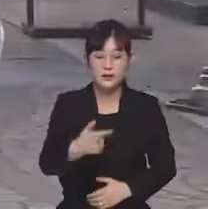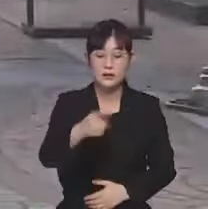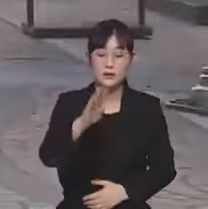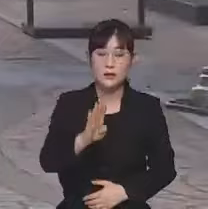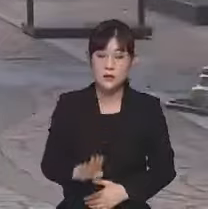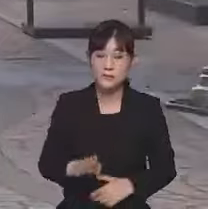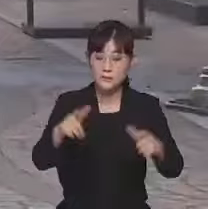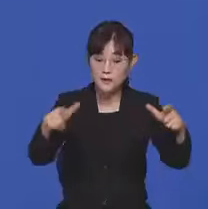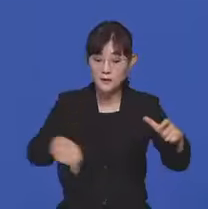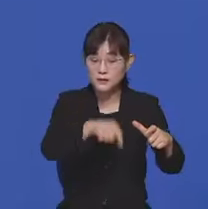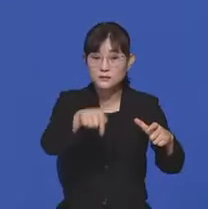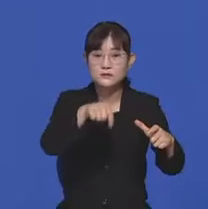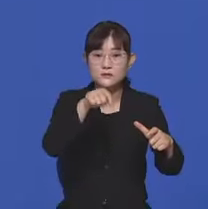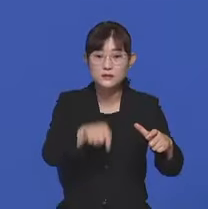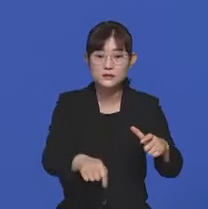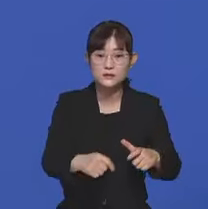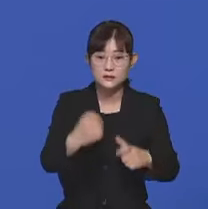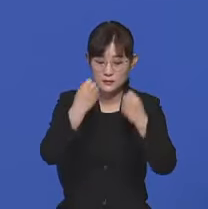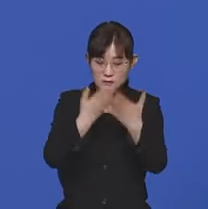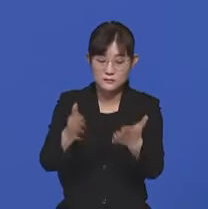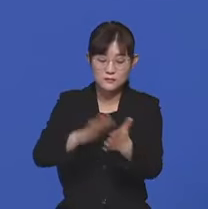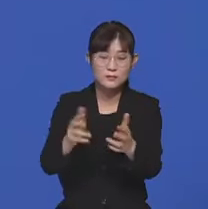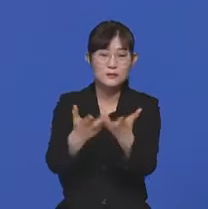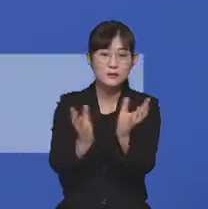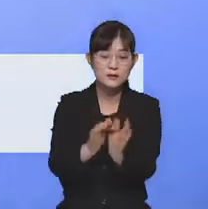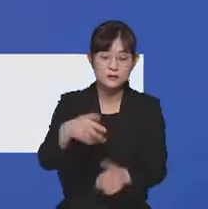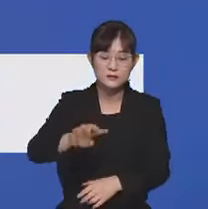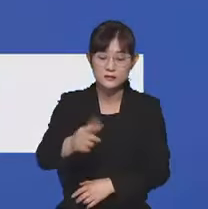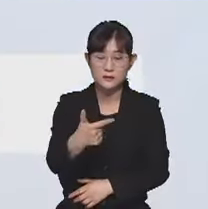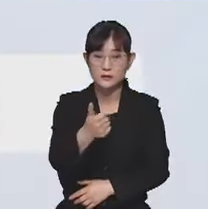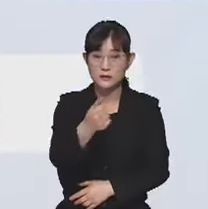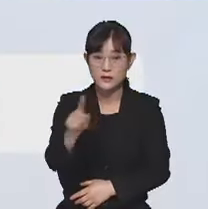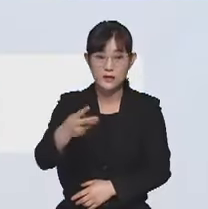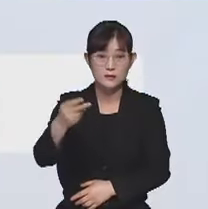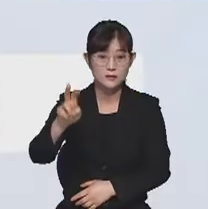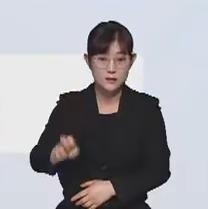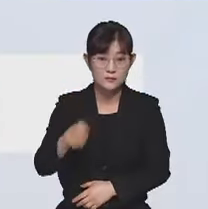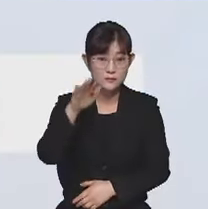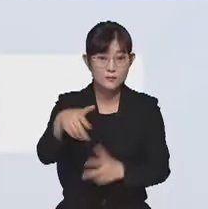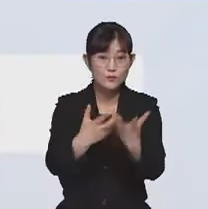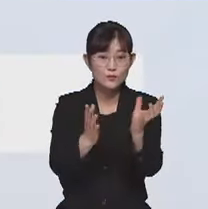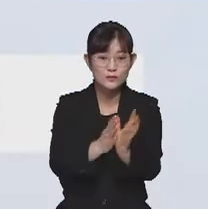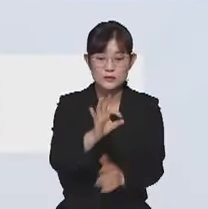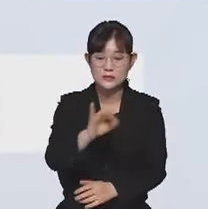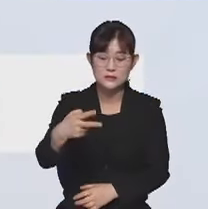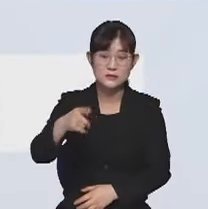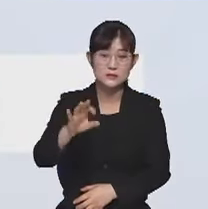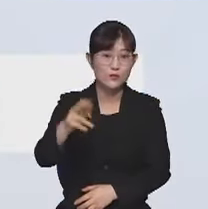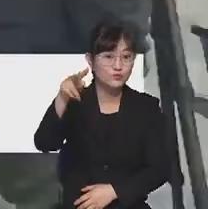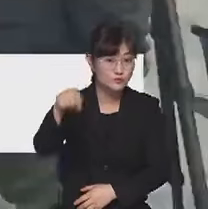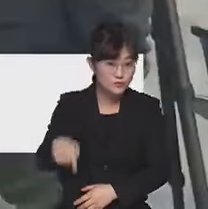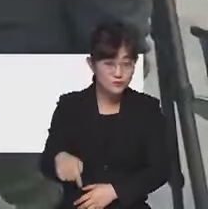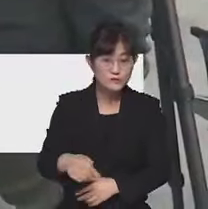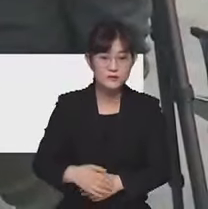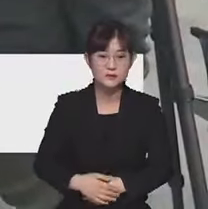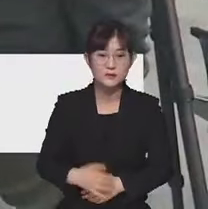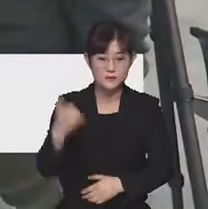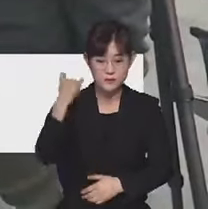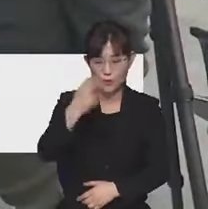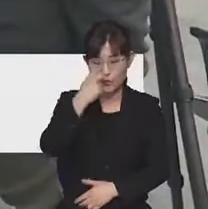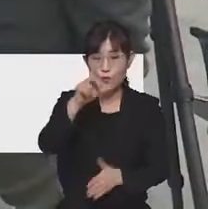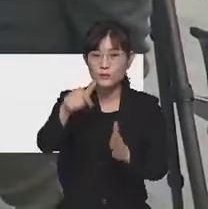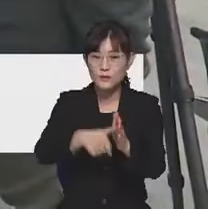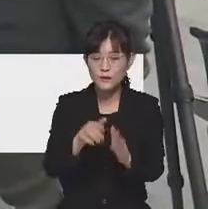광양 곡성 구례 갑에서는 개혁신당 천하람 최고위원과 진보당 이성수 전남 도당 위원장 등이